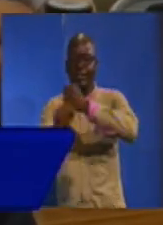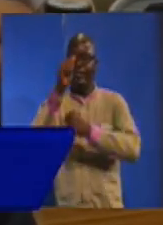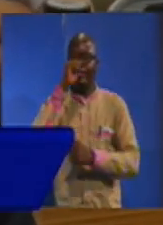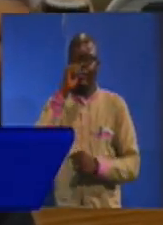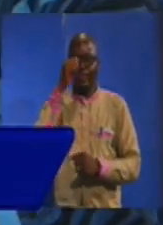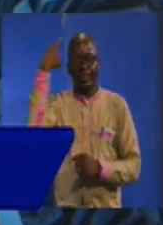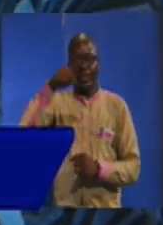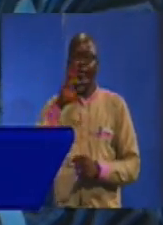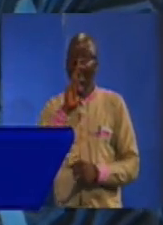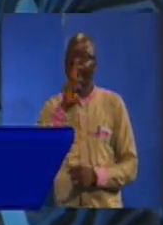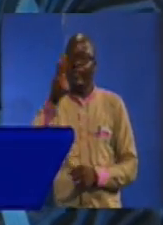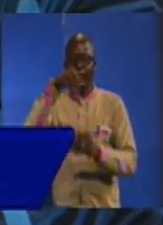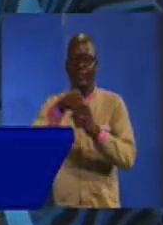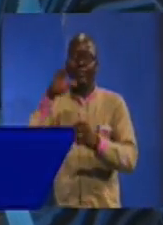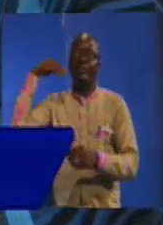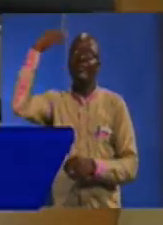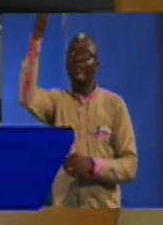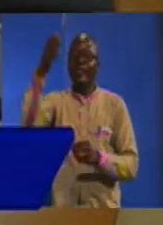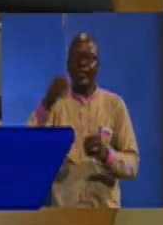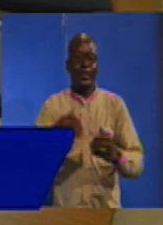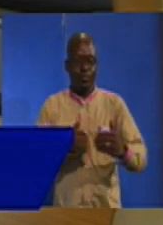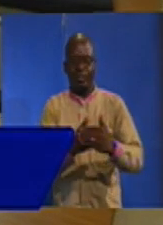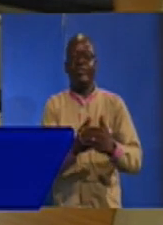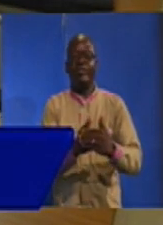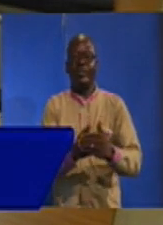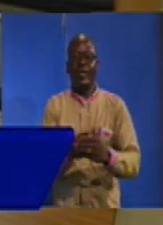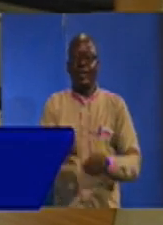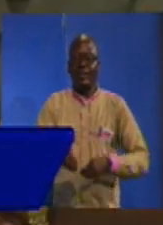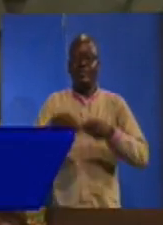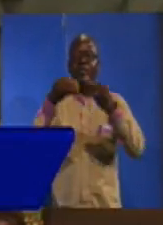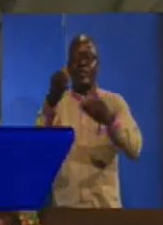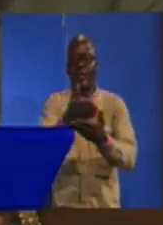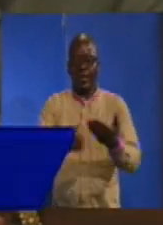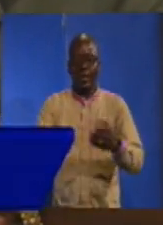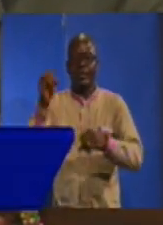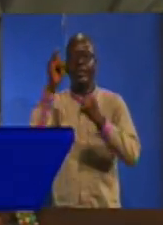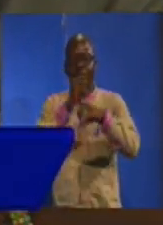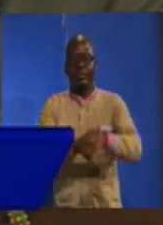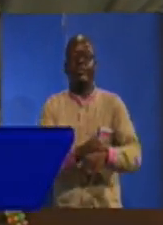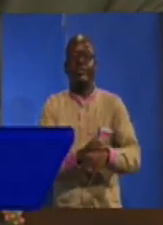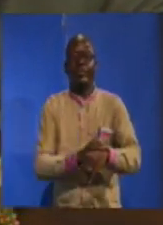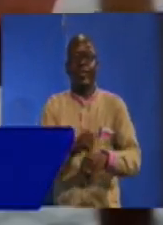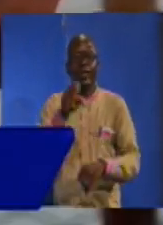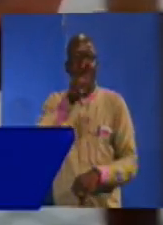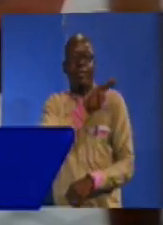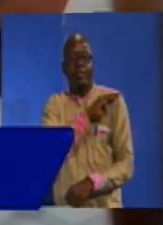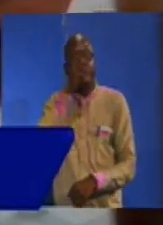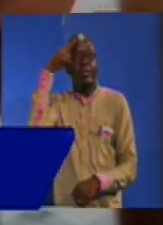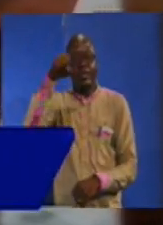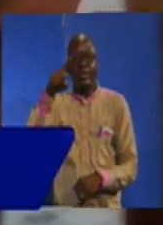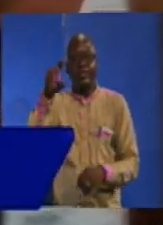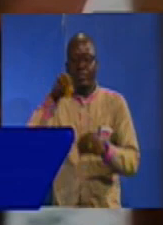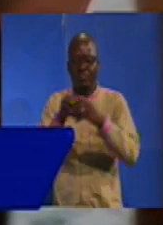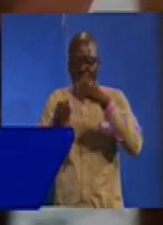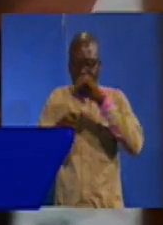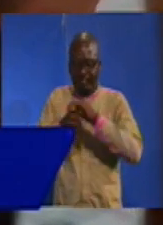une réalité dans un avenir proche. La remise des intrants dans quelques instants. Mohamed Morsi inhumé en toute